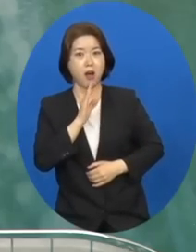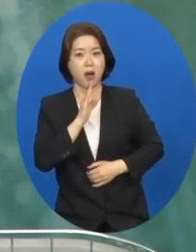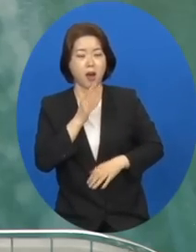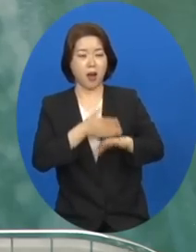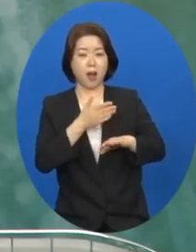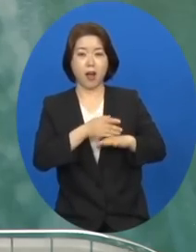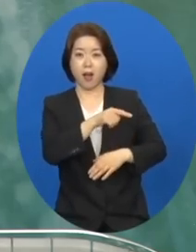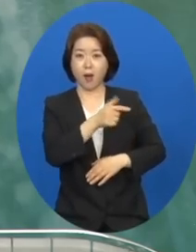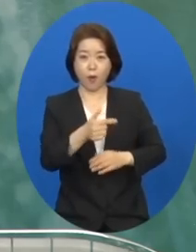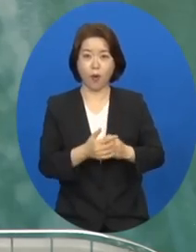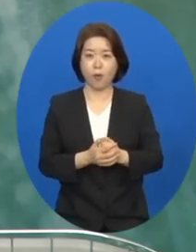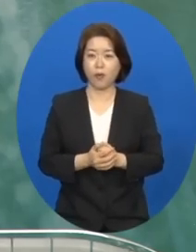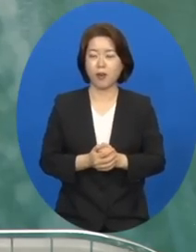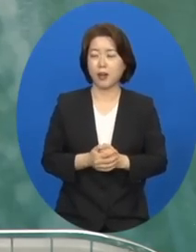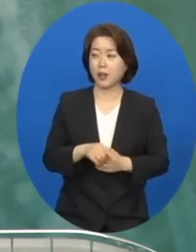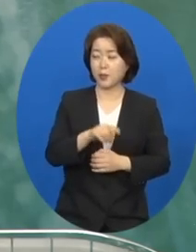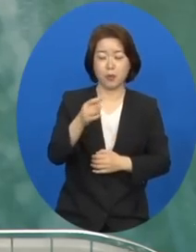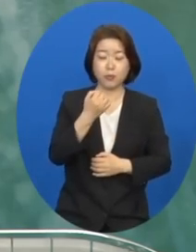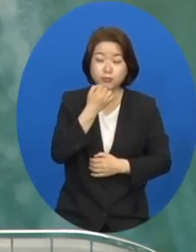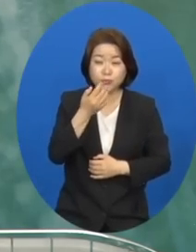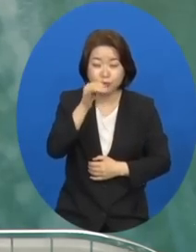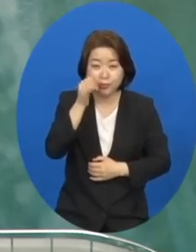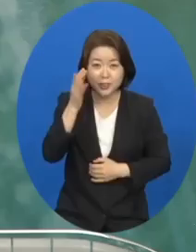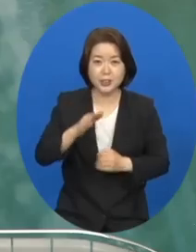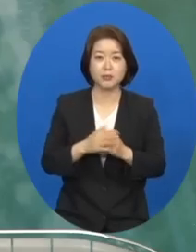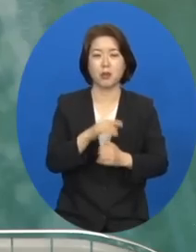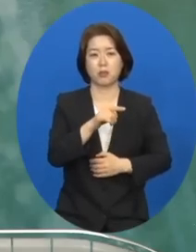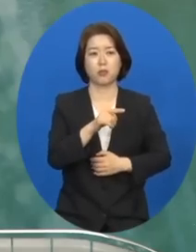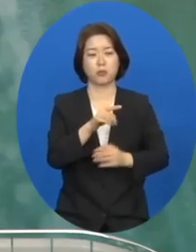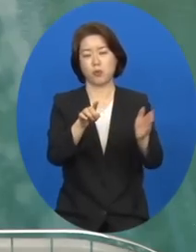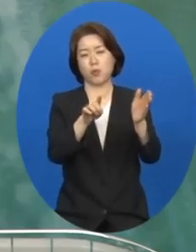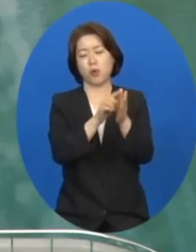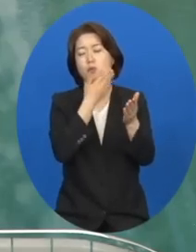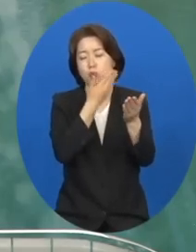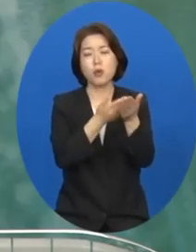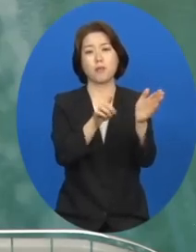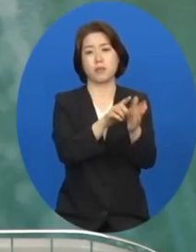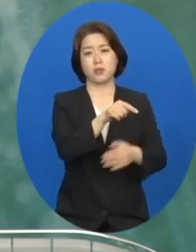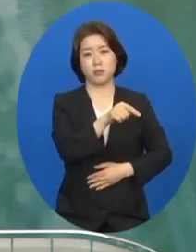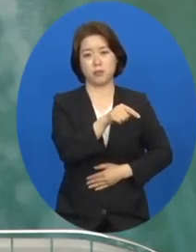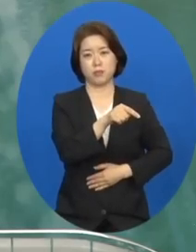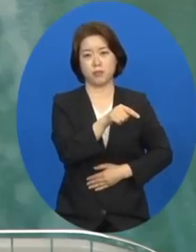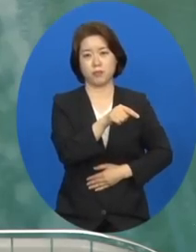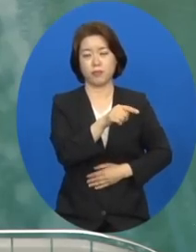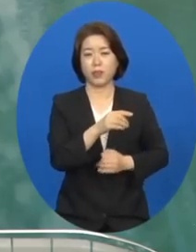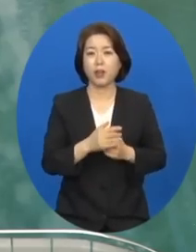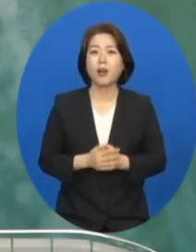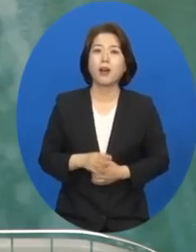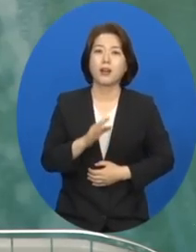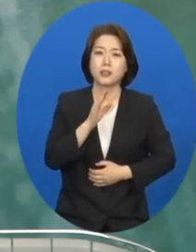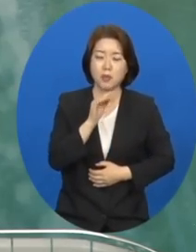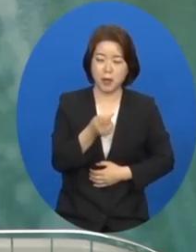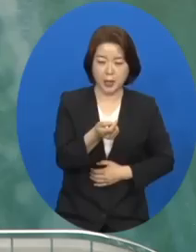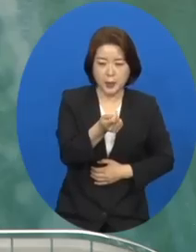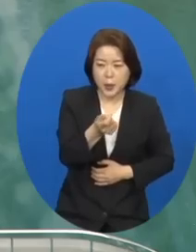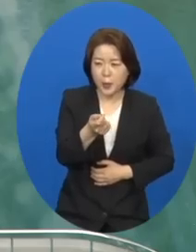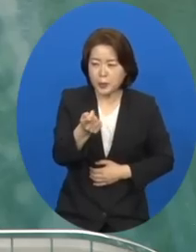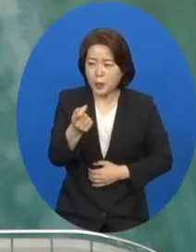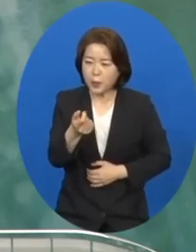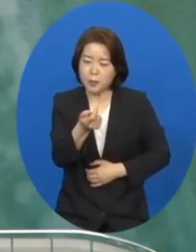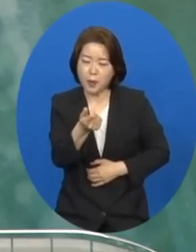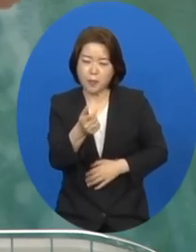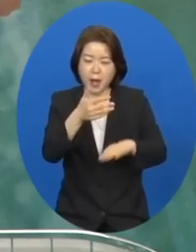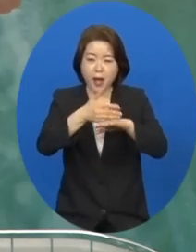것이죠 어때요 는 102 웃을 수 있는데 억 그것도 기념 비듬 이에요 근데 정말 그렇게 아직 촘 한거 에